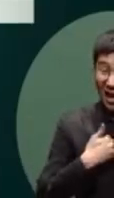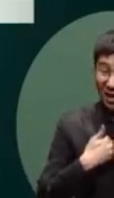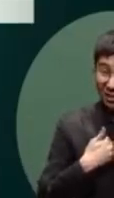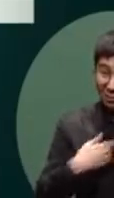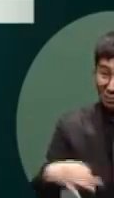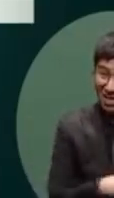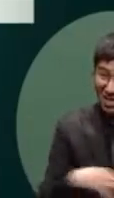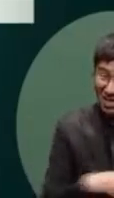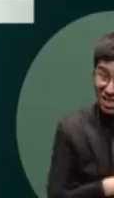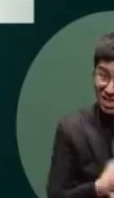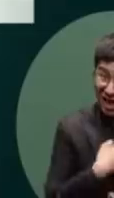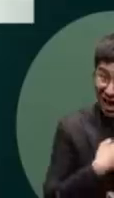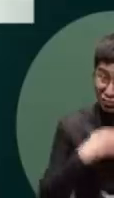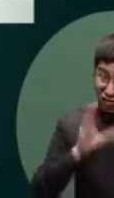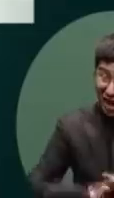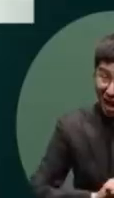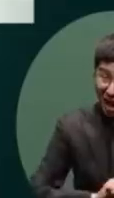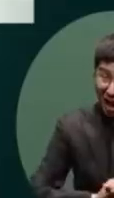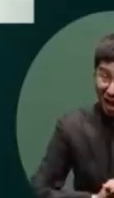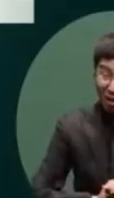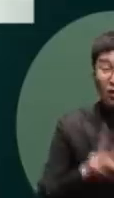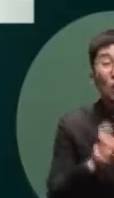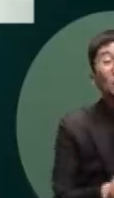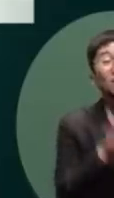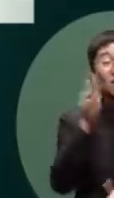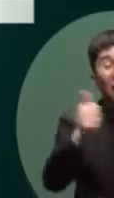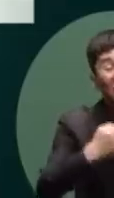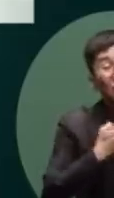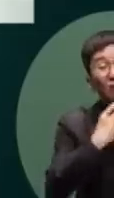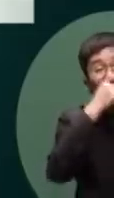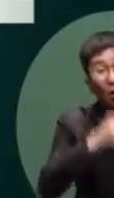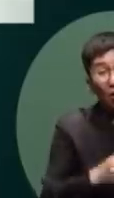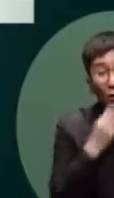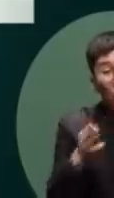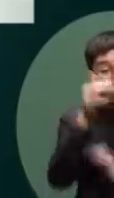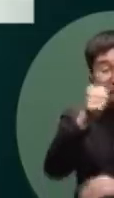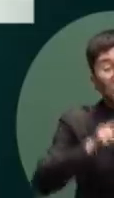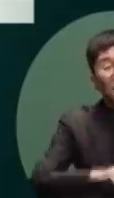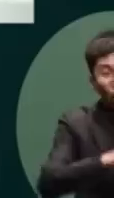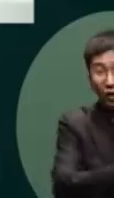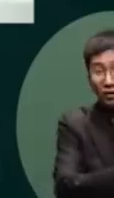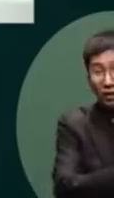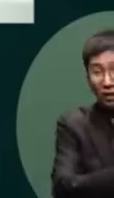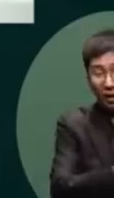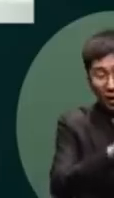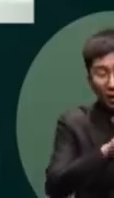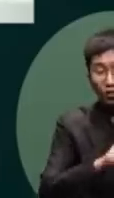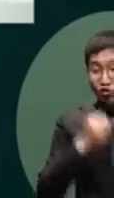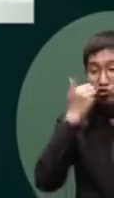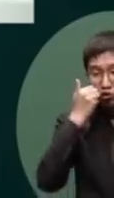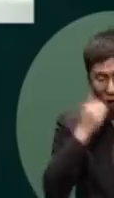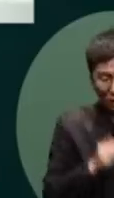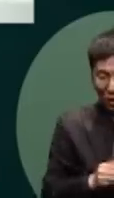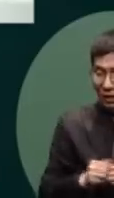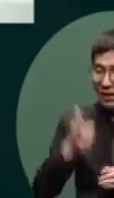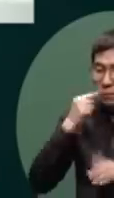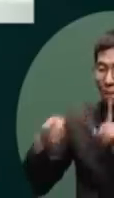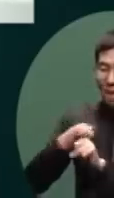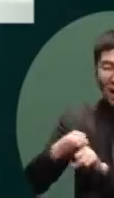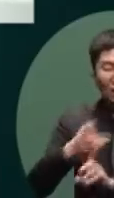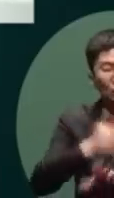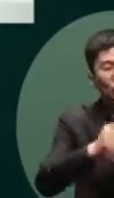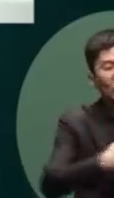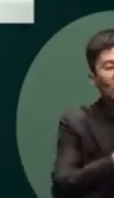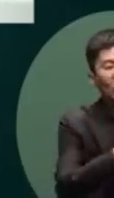하는데 제가 몸통이면 제가 뭐 성남시장을 했습니까? 뭐 경기지사를 했습니까? 제가 대구 고검으로 좌천